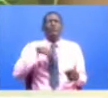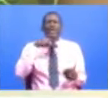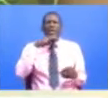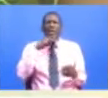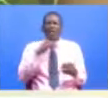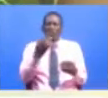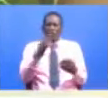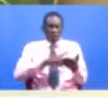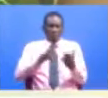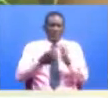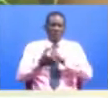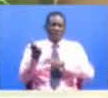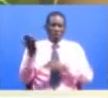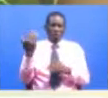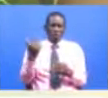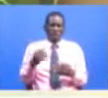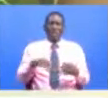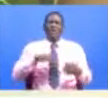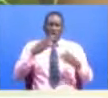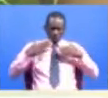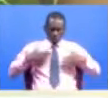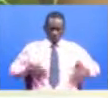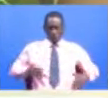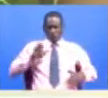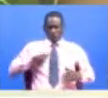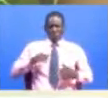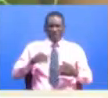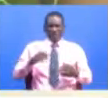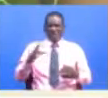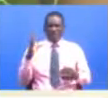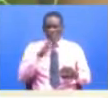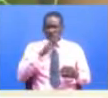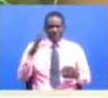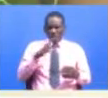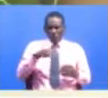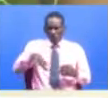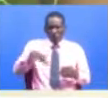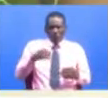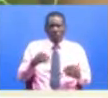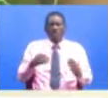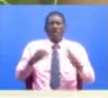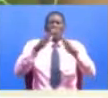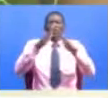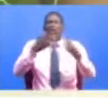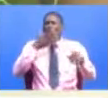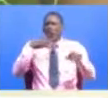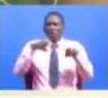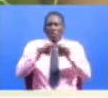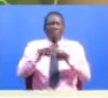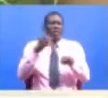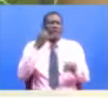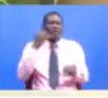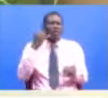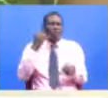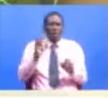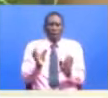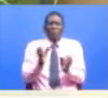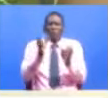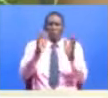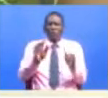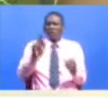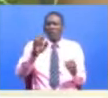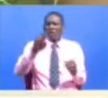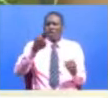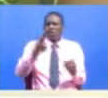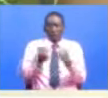wiki tatu zilizopita. Mwili wa mwanamke huyo ukiharibika ulipatikana katika nyumba ya kakake jijini Nakuru. Mwanahabari wetu George Kieru